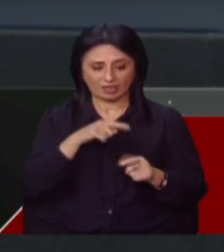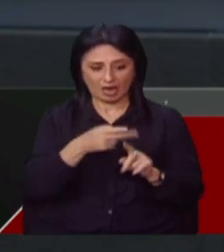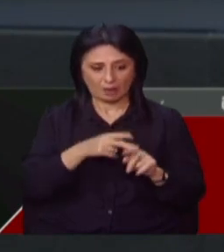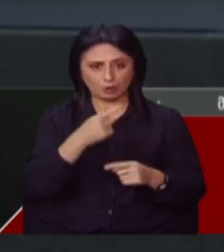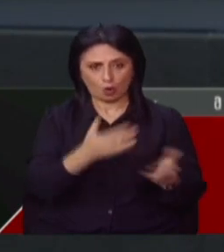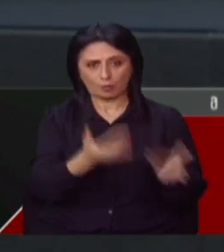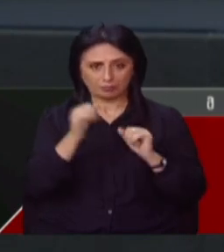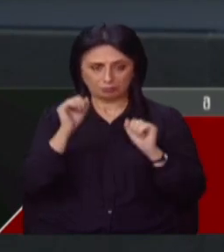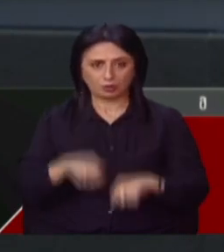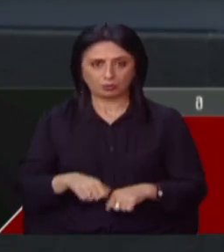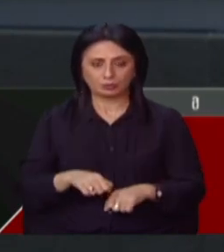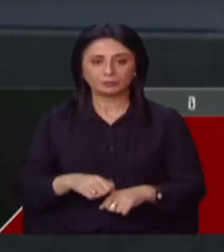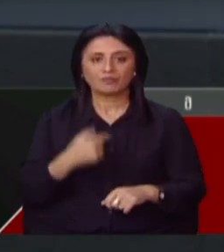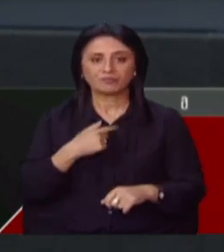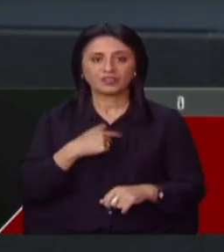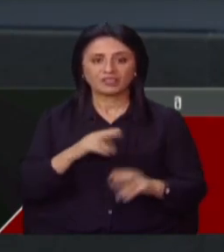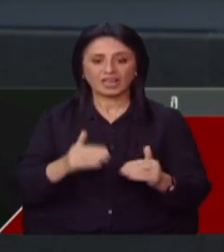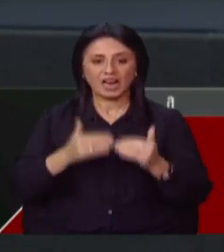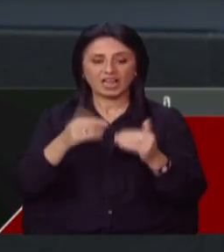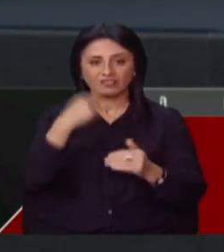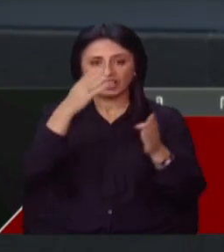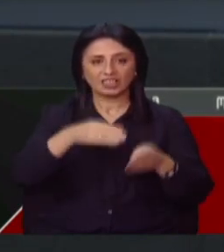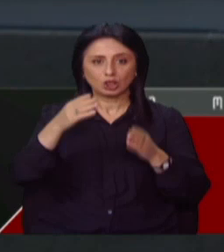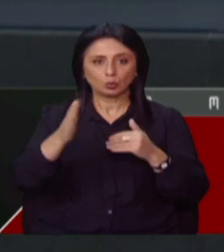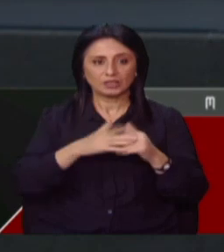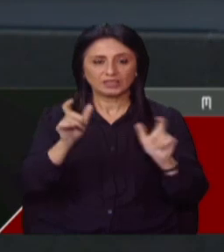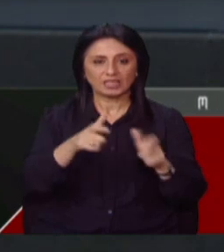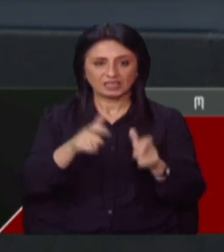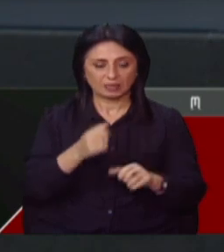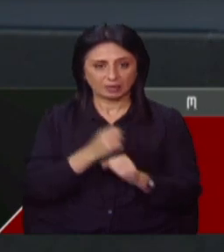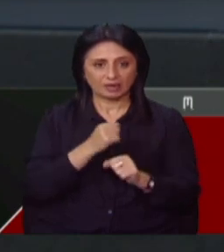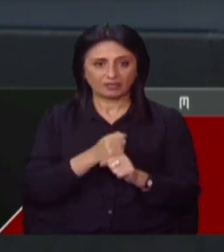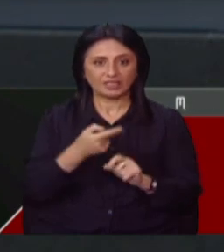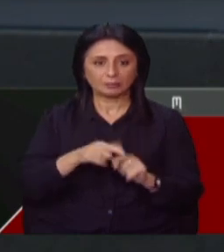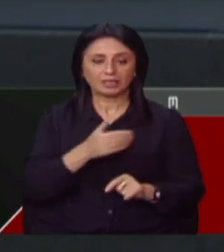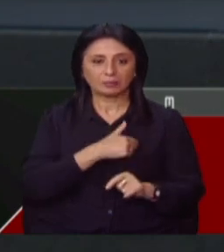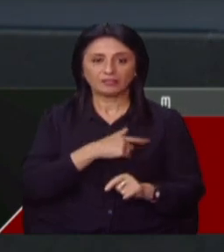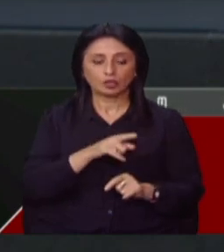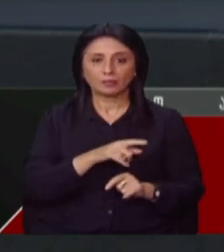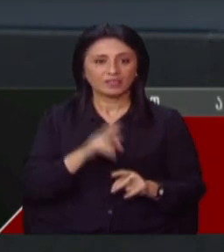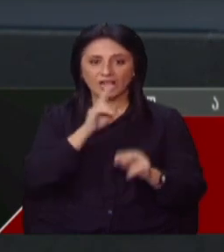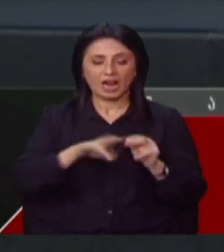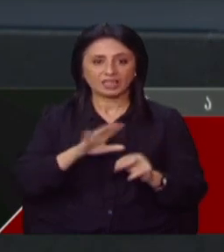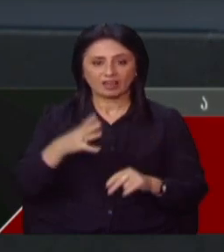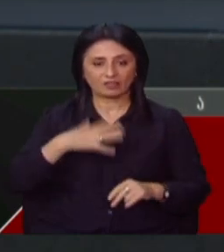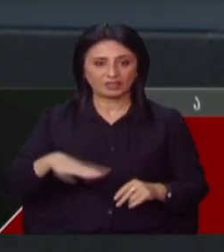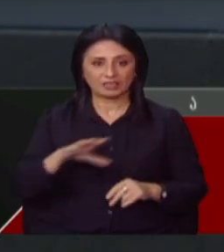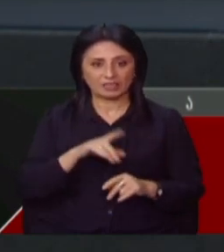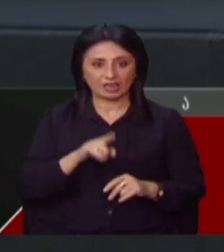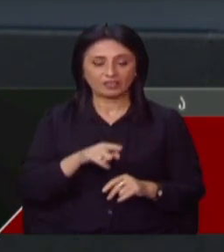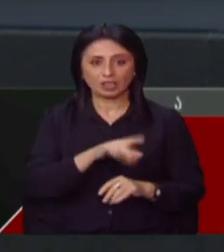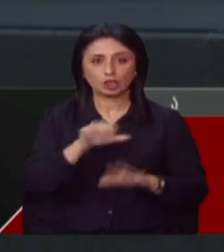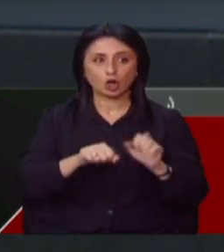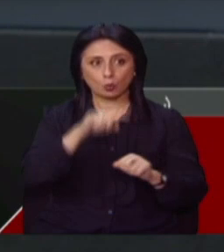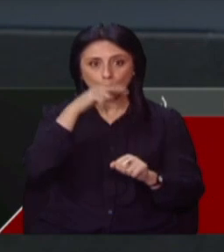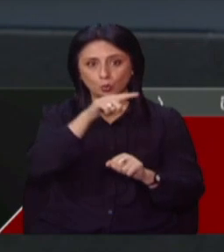ამის წაღებაც შეგვიძლია უკან. ჩვენ გადავდეთ ინდივიდუალური სანქციების დაწესება. იმ იმედით, რომ არ დავკარგავდით საქართველოს და ის